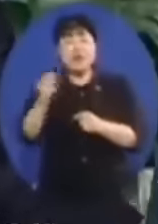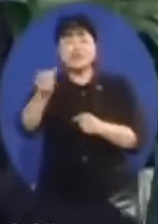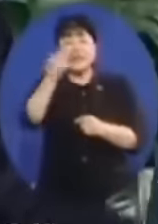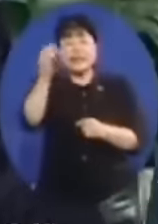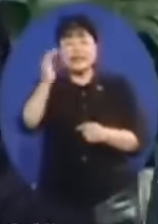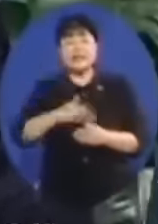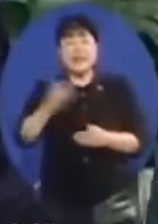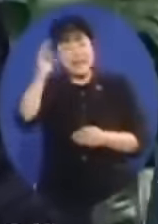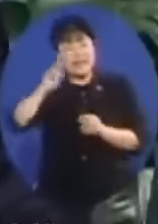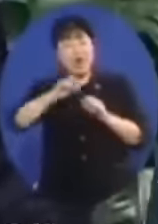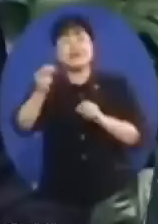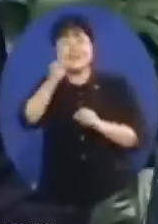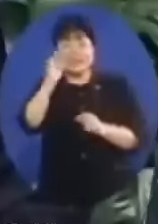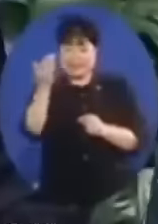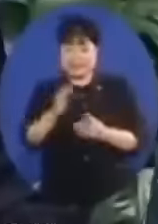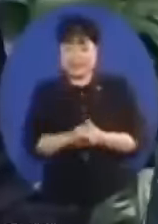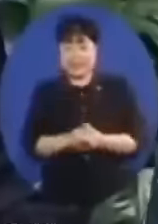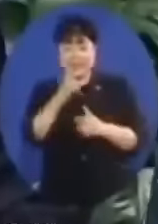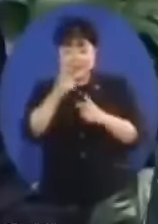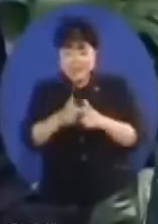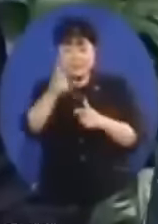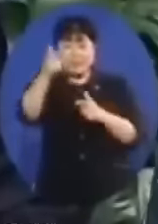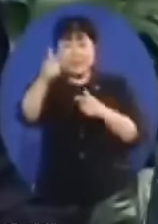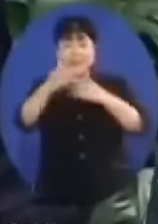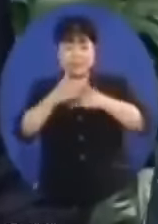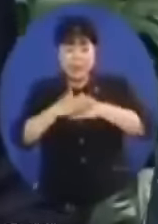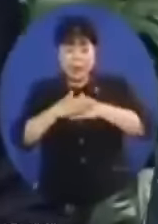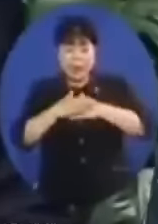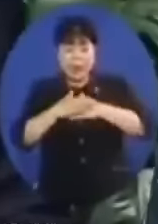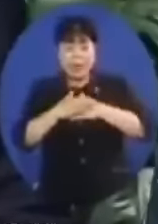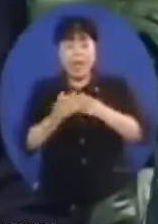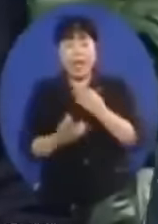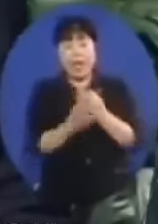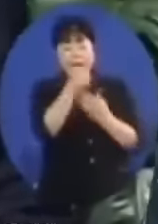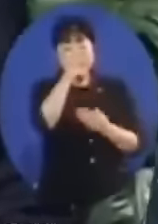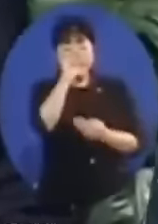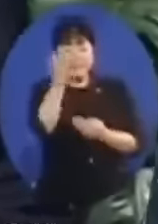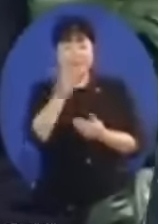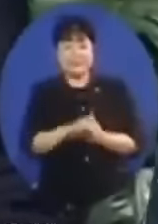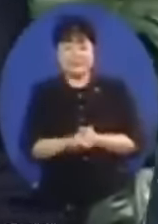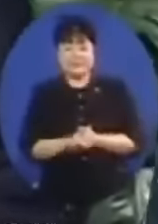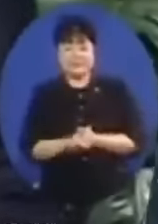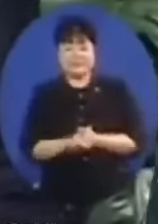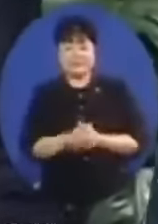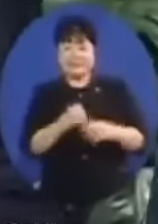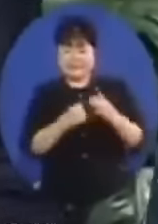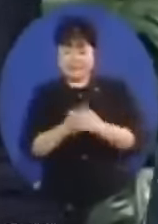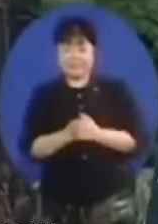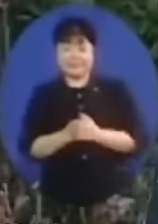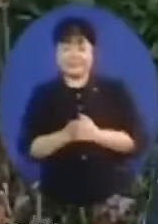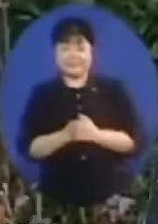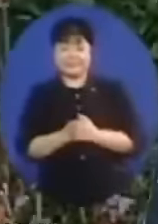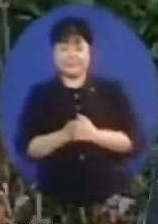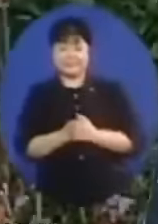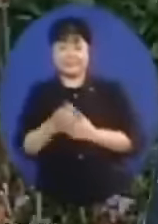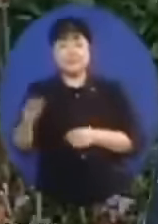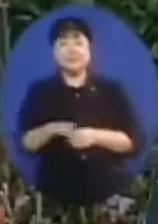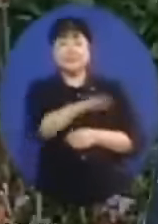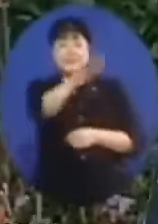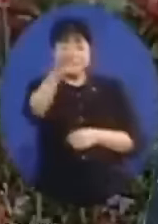내수 영생, 예수와 나와 이처럼 하나가 되어 있는 것입니다. 그러므로